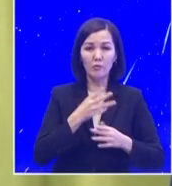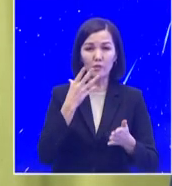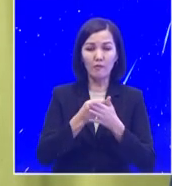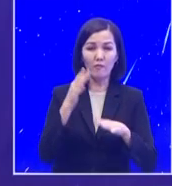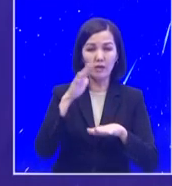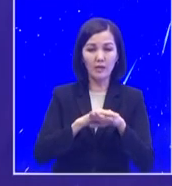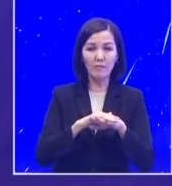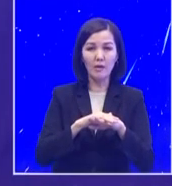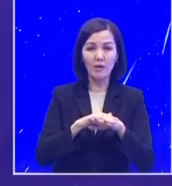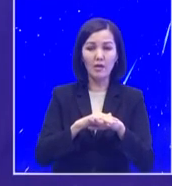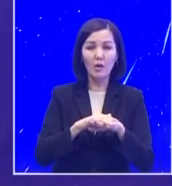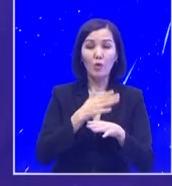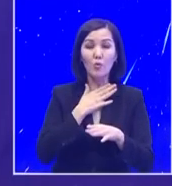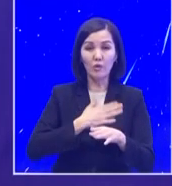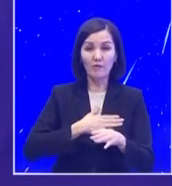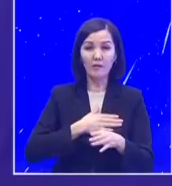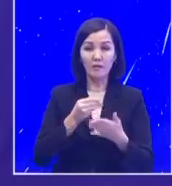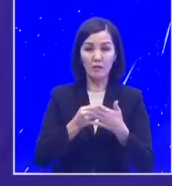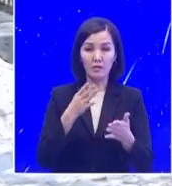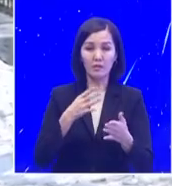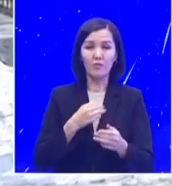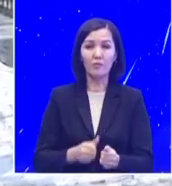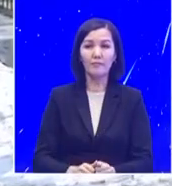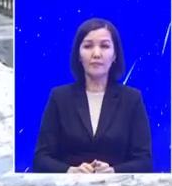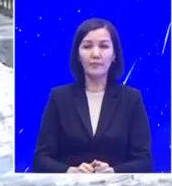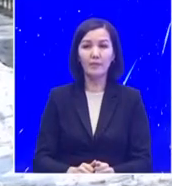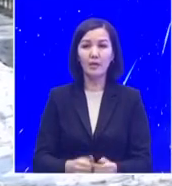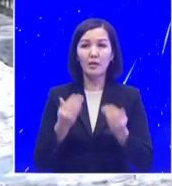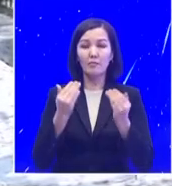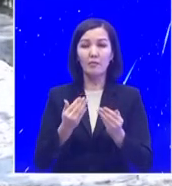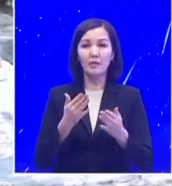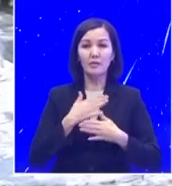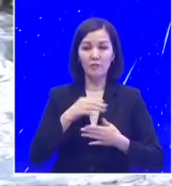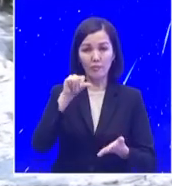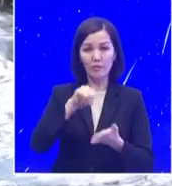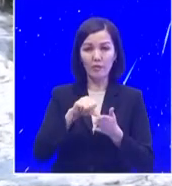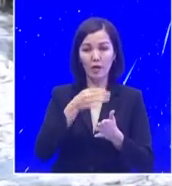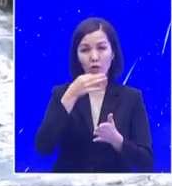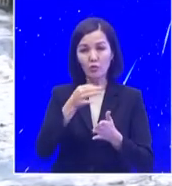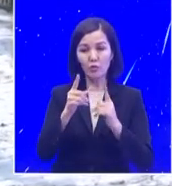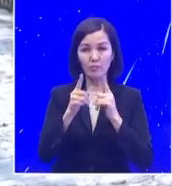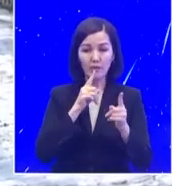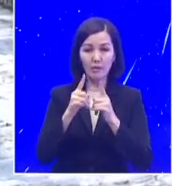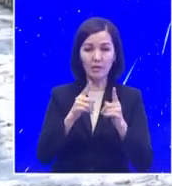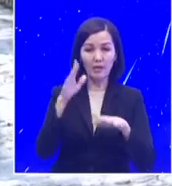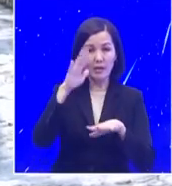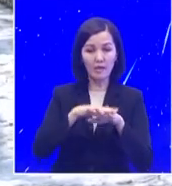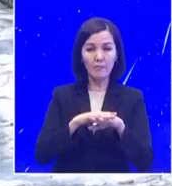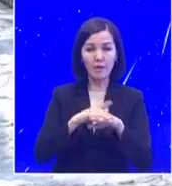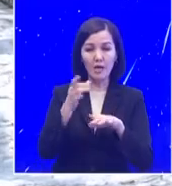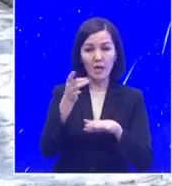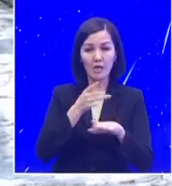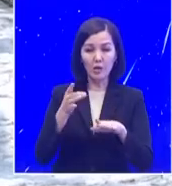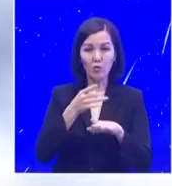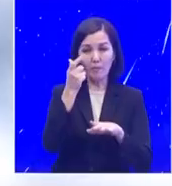акима и дают удовлетворительную оценку. Мы сегодня присутствовали на отчетном собрании акима